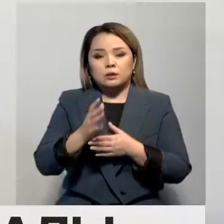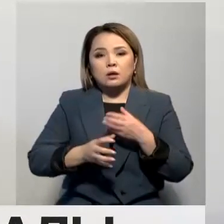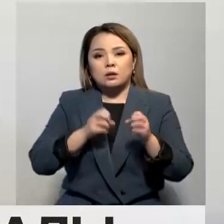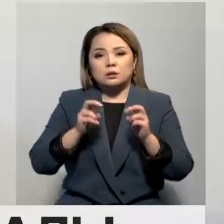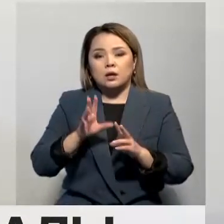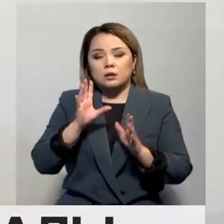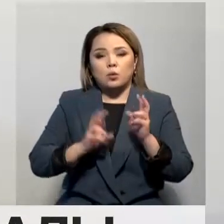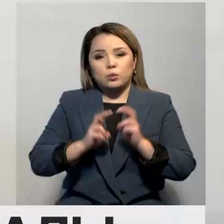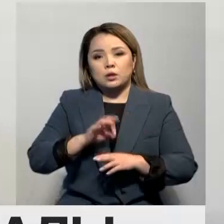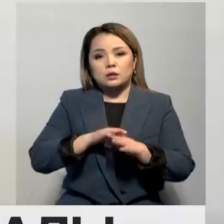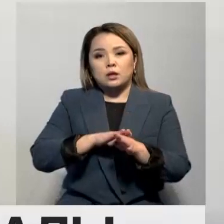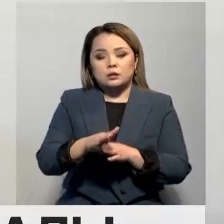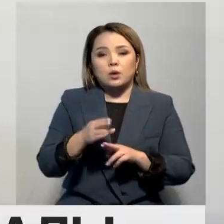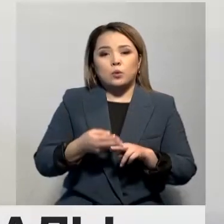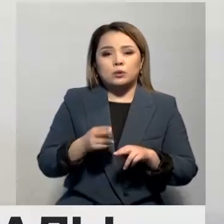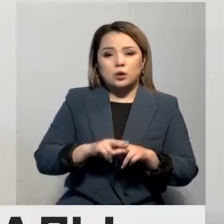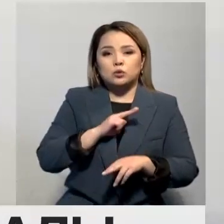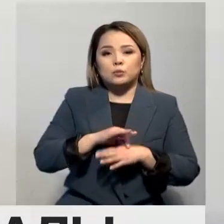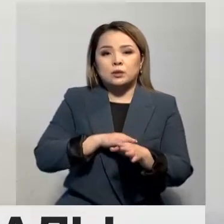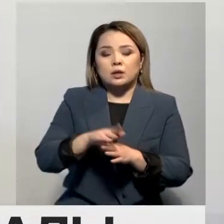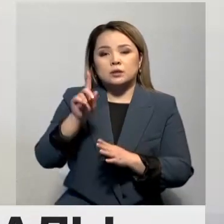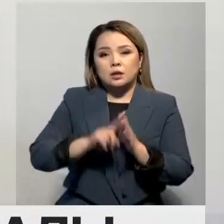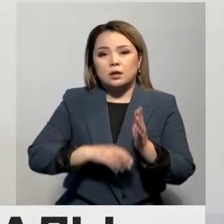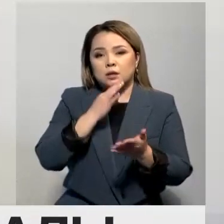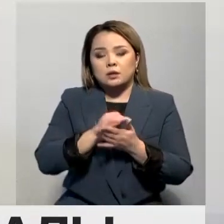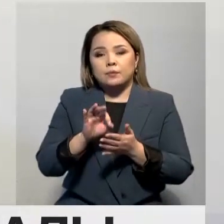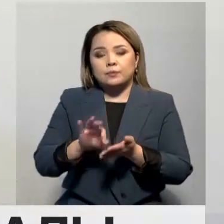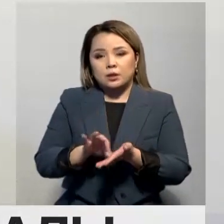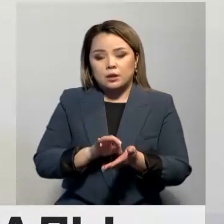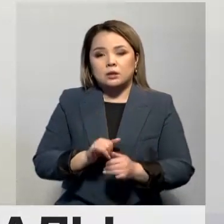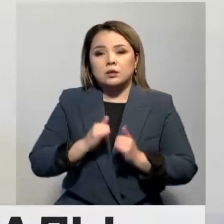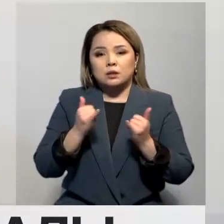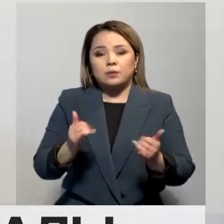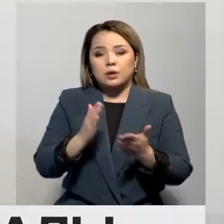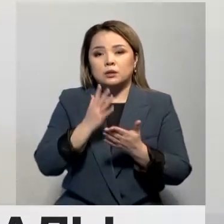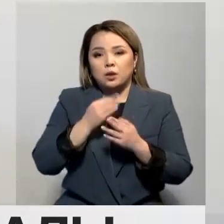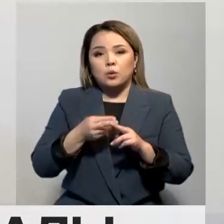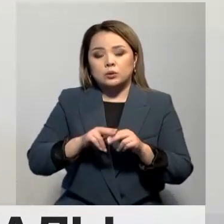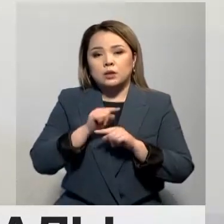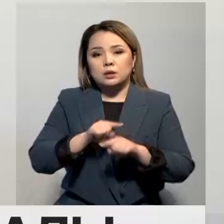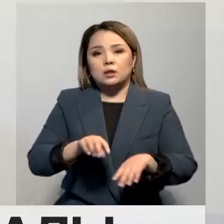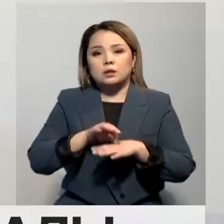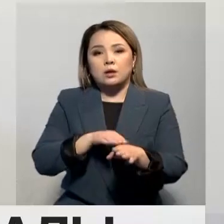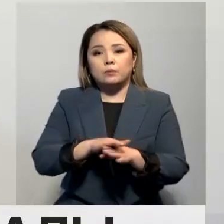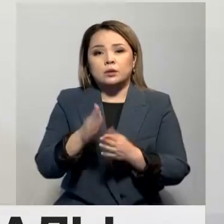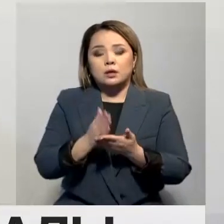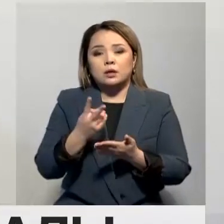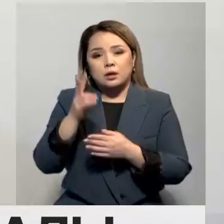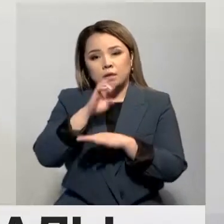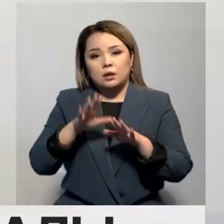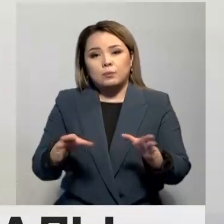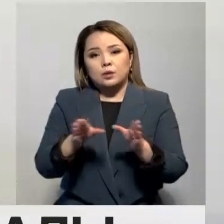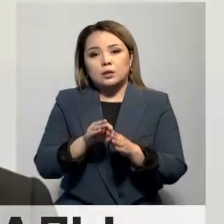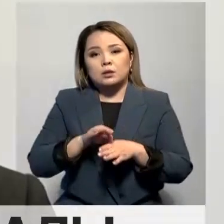Халықаралық өнеркәсіп кооперациясы сол істі жеделдетуге сеп. Әлемдегі геосаяси жағдайда осыған үндеп отыр. Енді екі ел